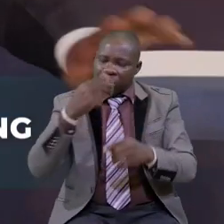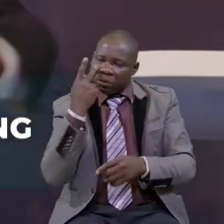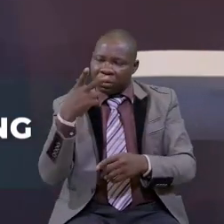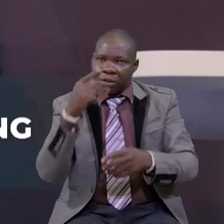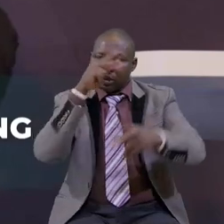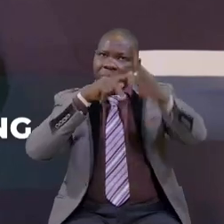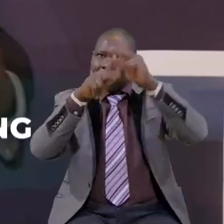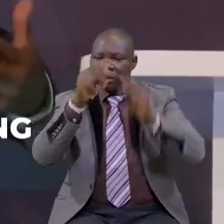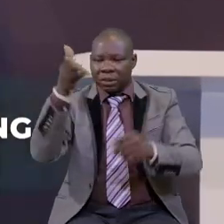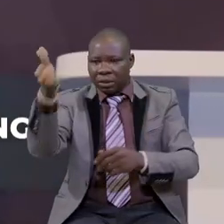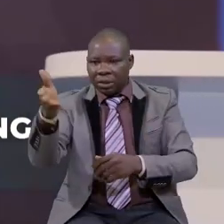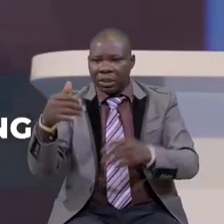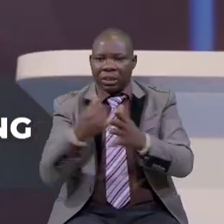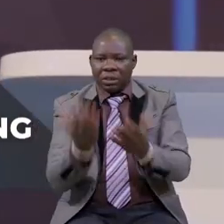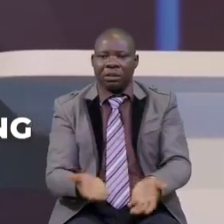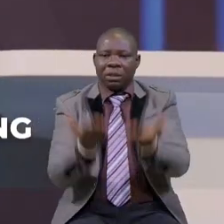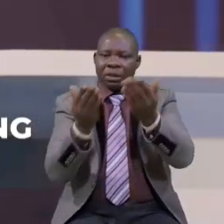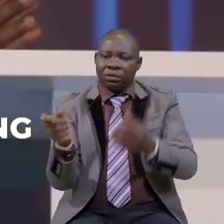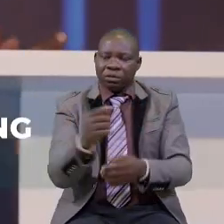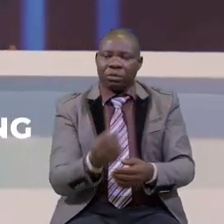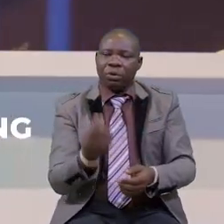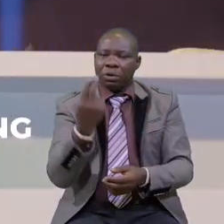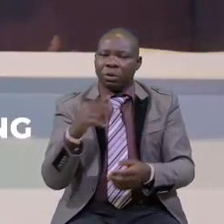quand vous voyez les prophéties là-bas, cela vous